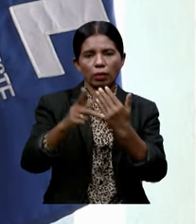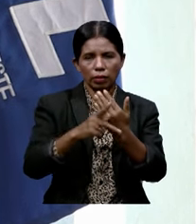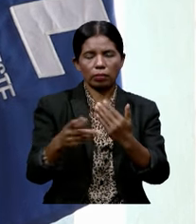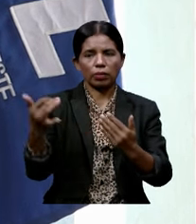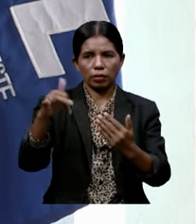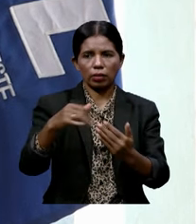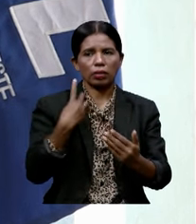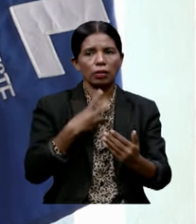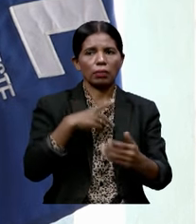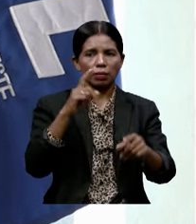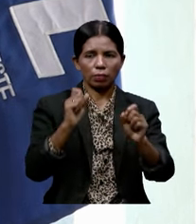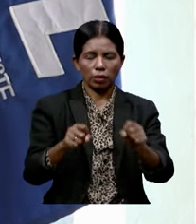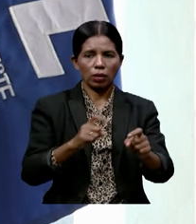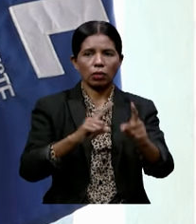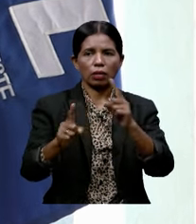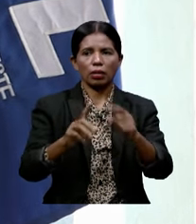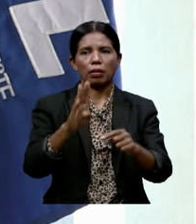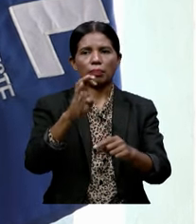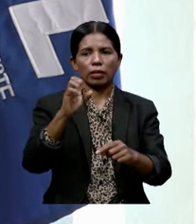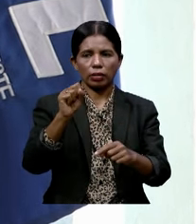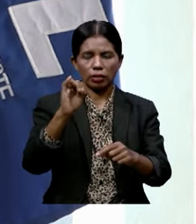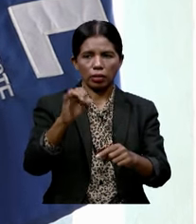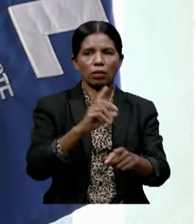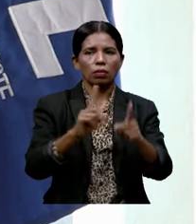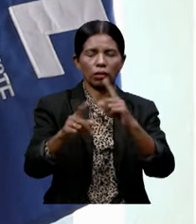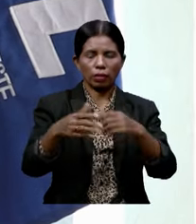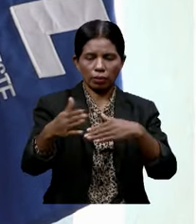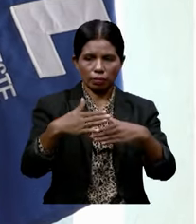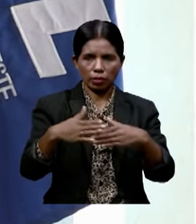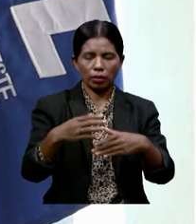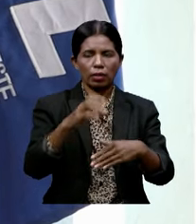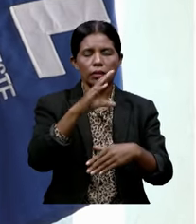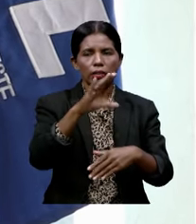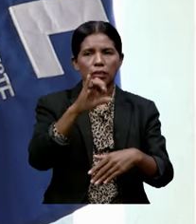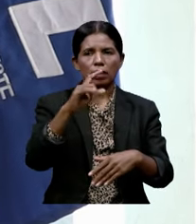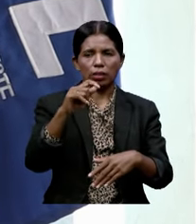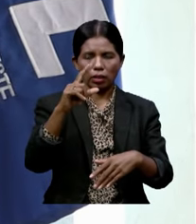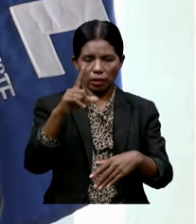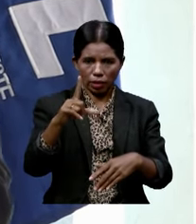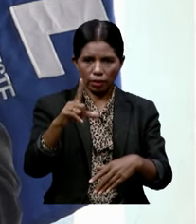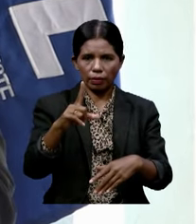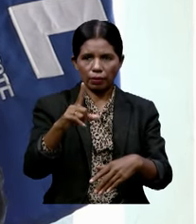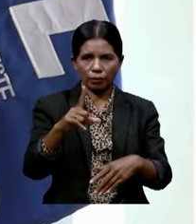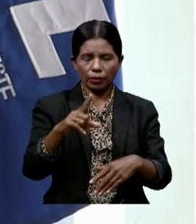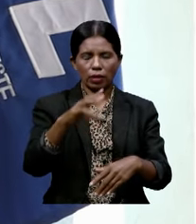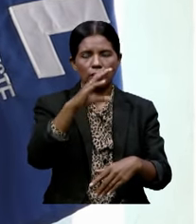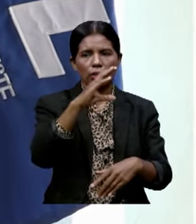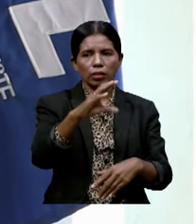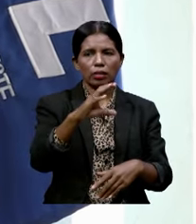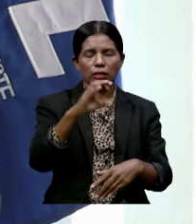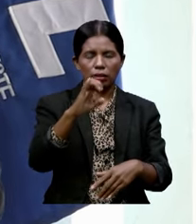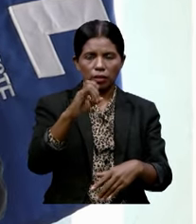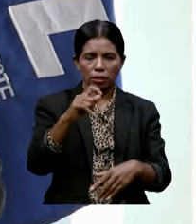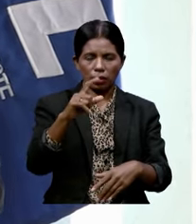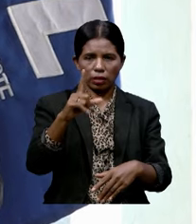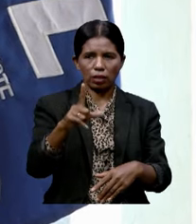kuali bisnis ita ten kuali bisnis banko ten kuali bisnis agrikultor ten kuali bisnis CCITL kamar komersi industri mas